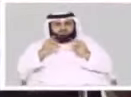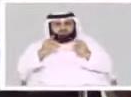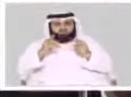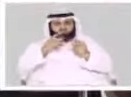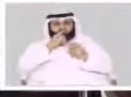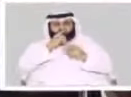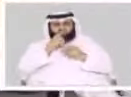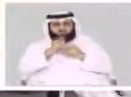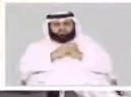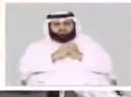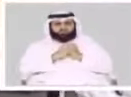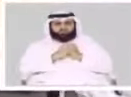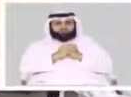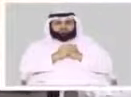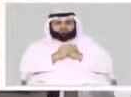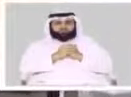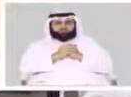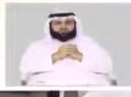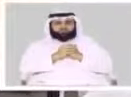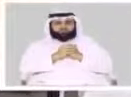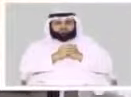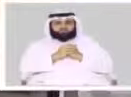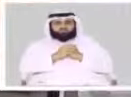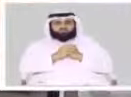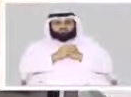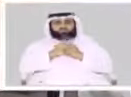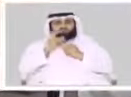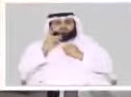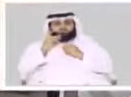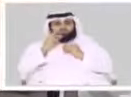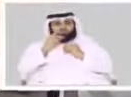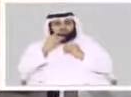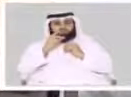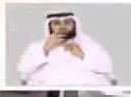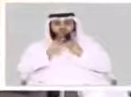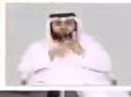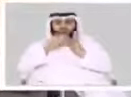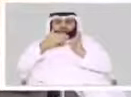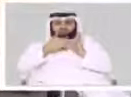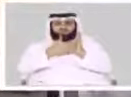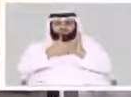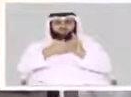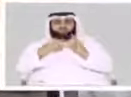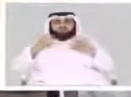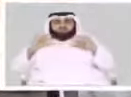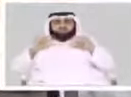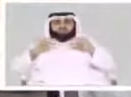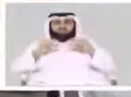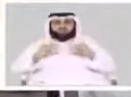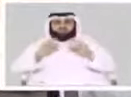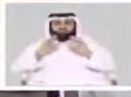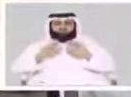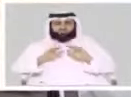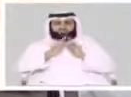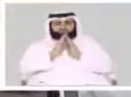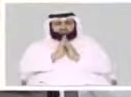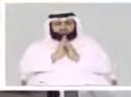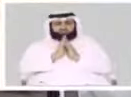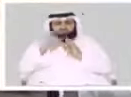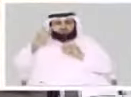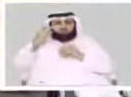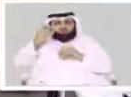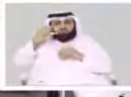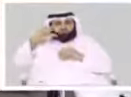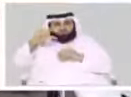مطلعها وأيضا ما ورد في أثنائها من دلالات تدل على هذه الموضوع، هو موضوع